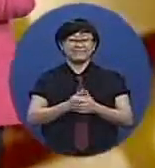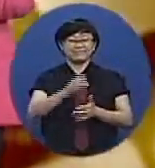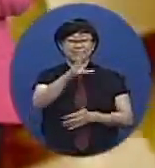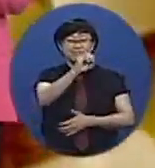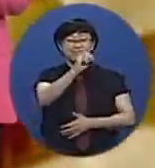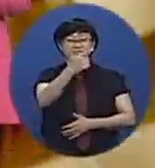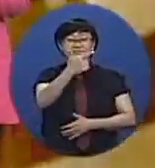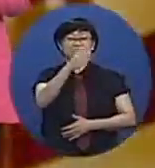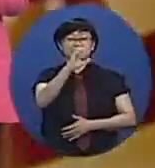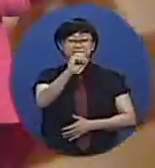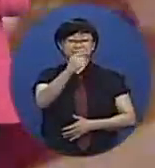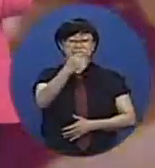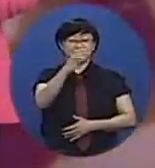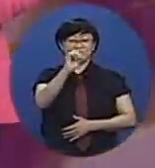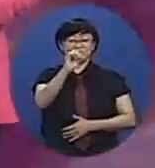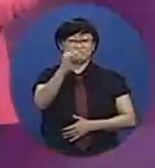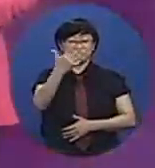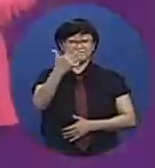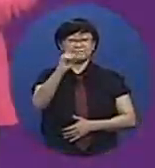ARS 네.